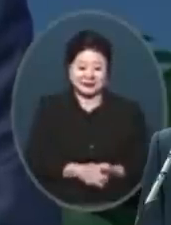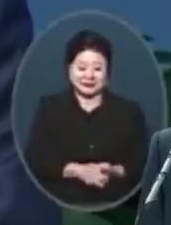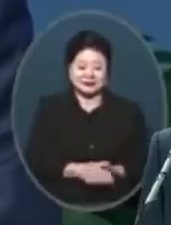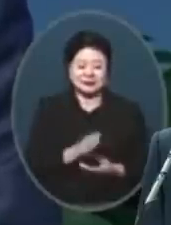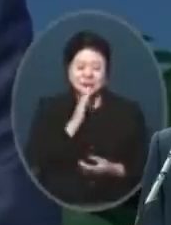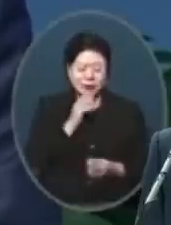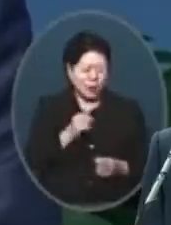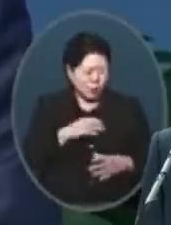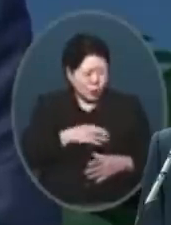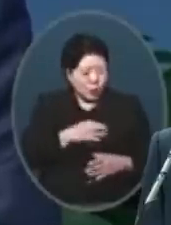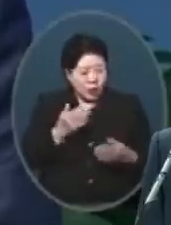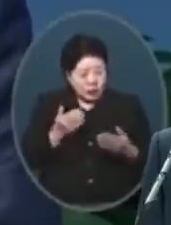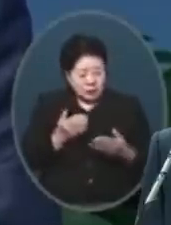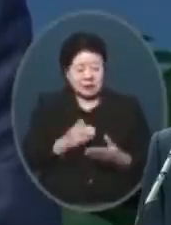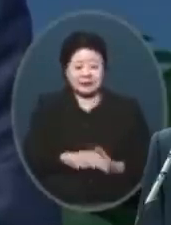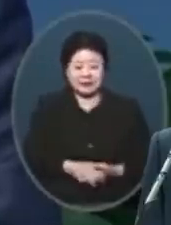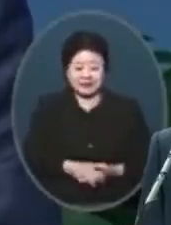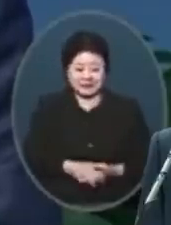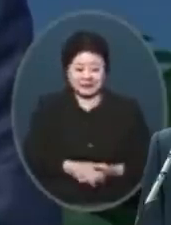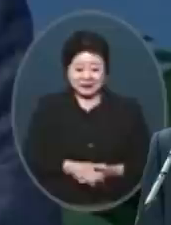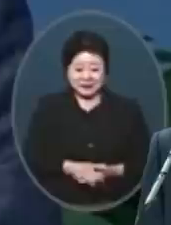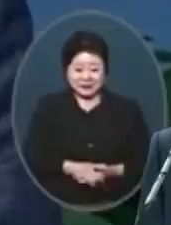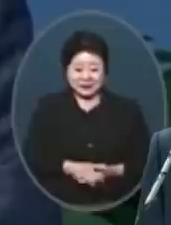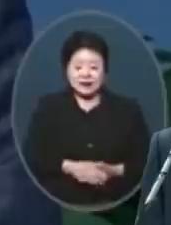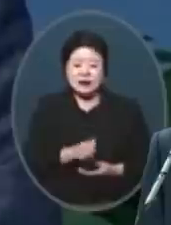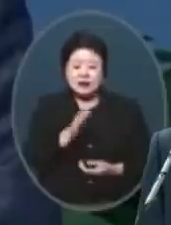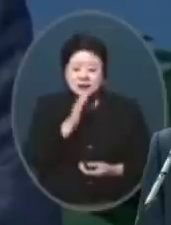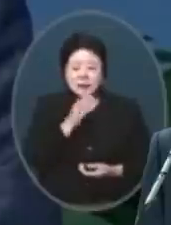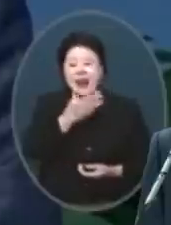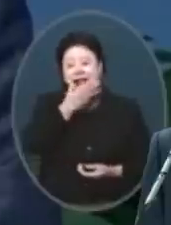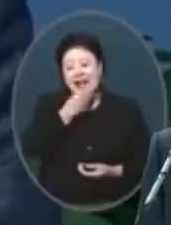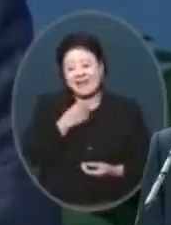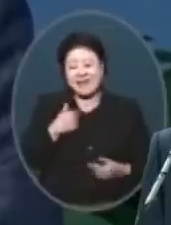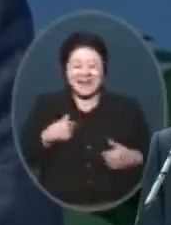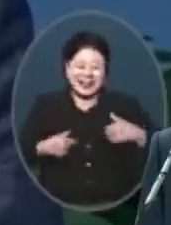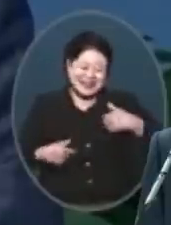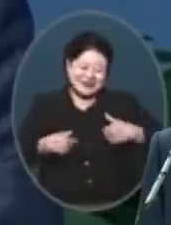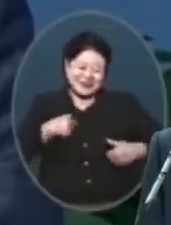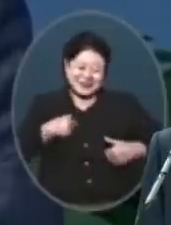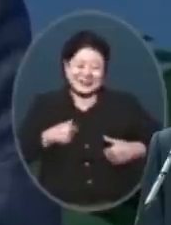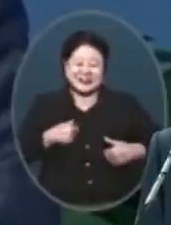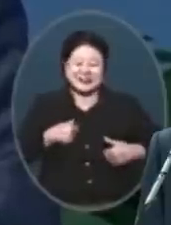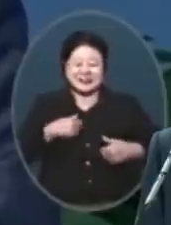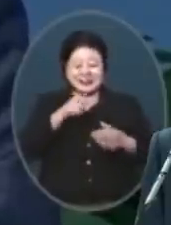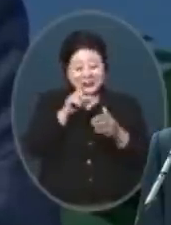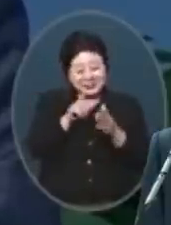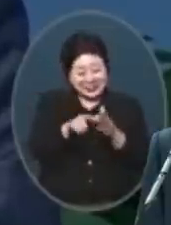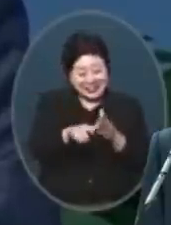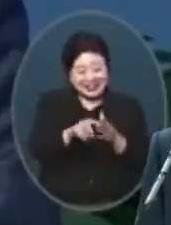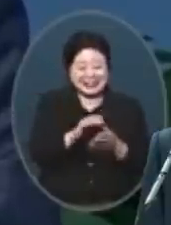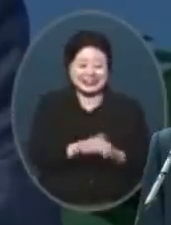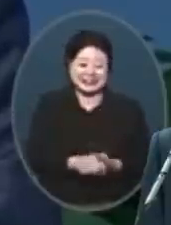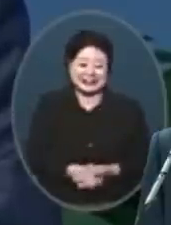얼마나 놀라운 일인지 몰랍니다. 정말 행복하고 기쁜 순간입니다.